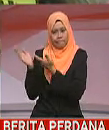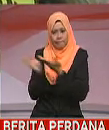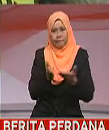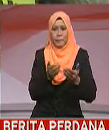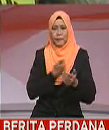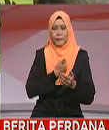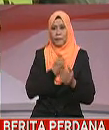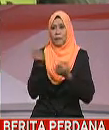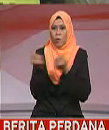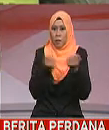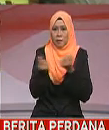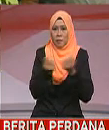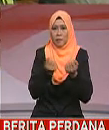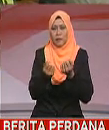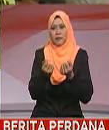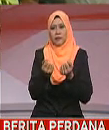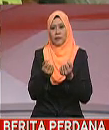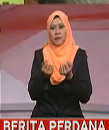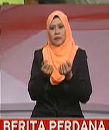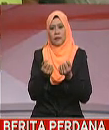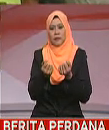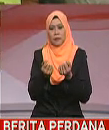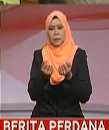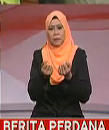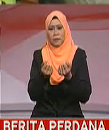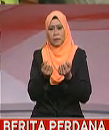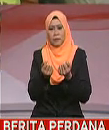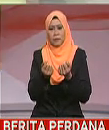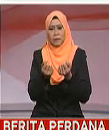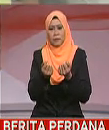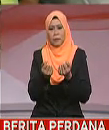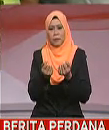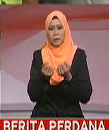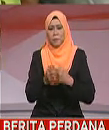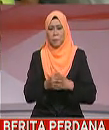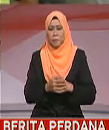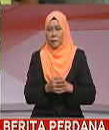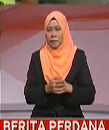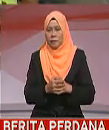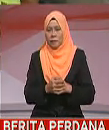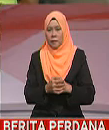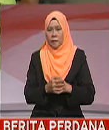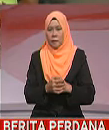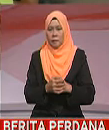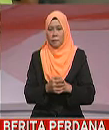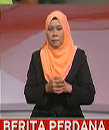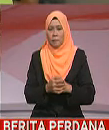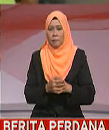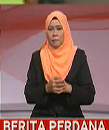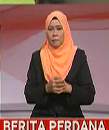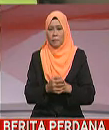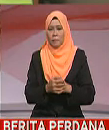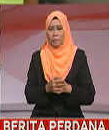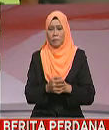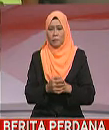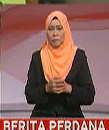kereta? Kereta setengah, di kereta lah itu. Jaga kereta setengah, itu kaki setengah lah. Ini